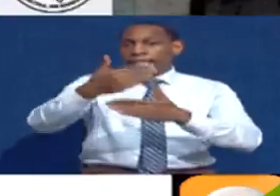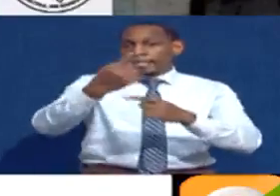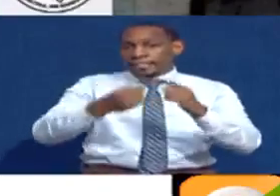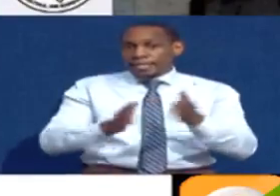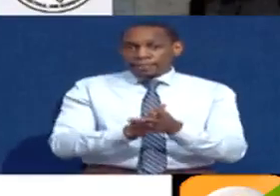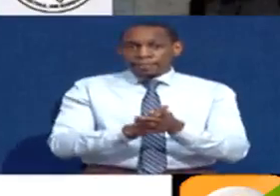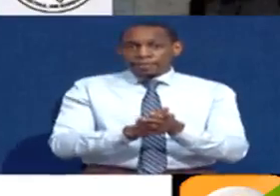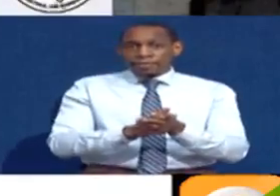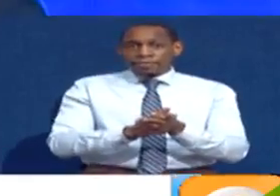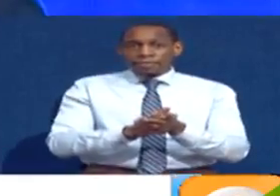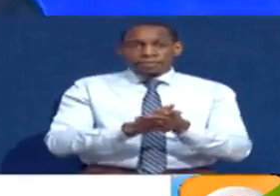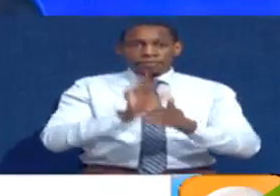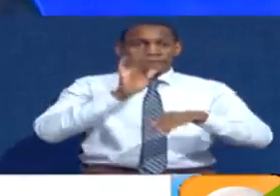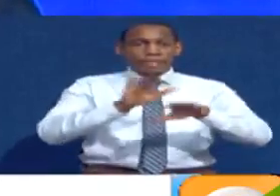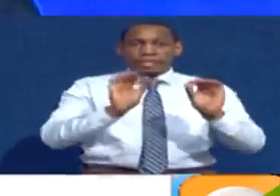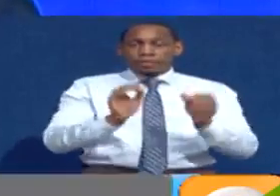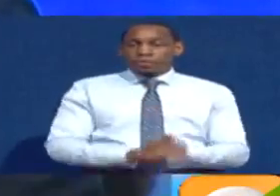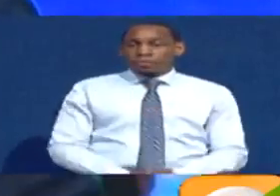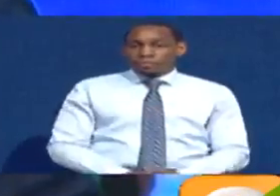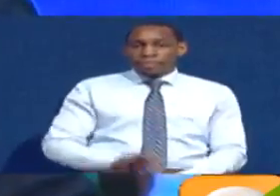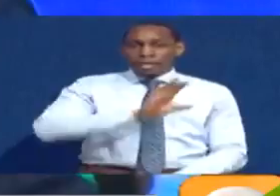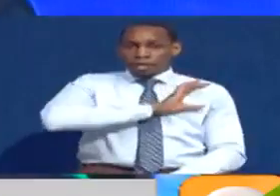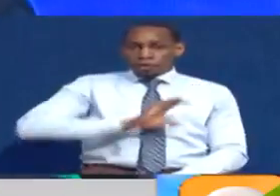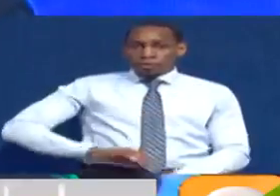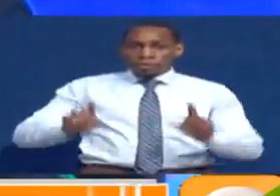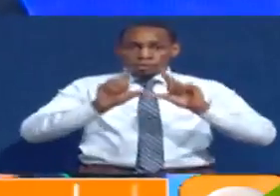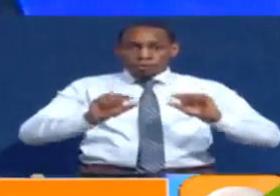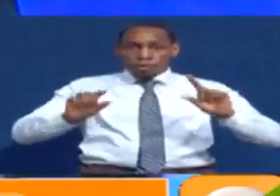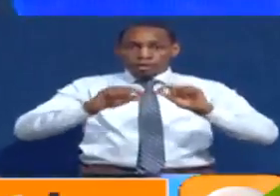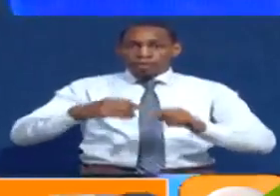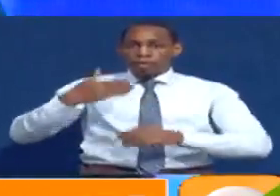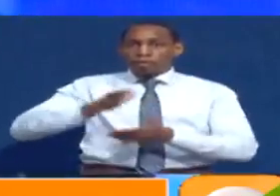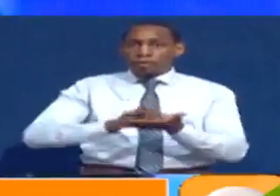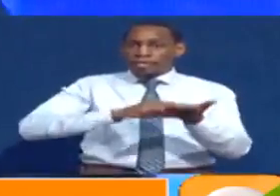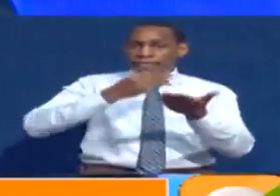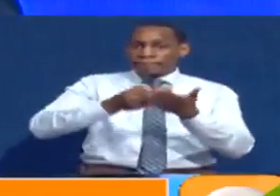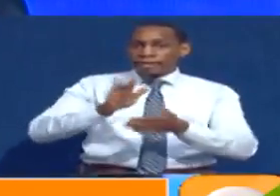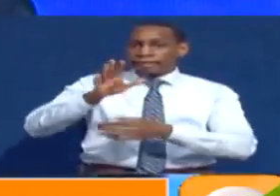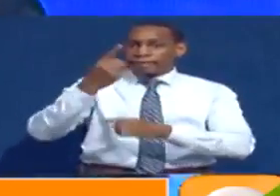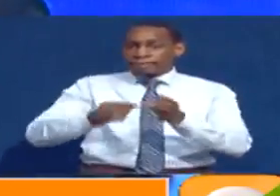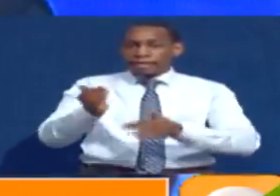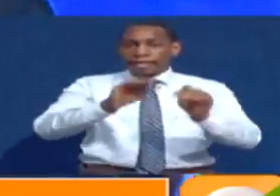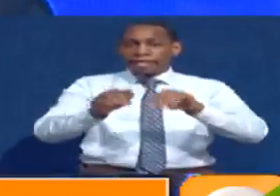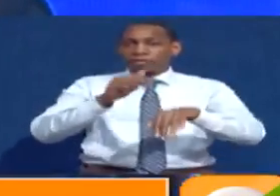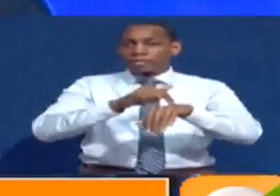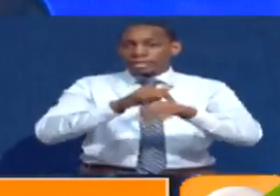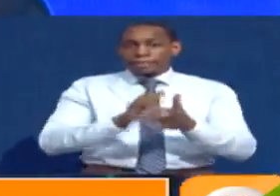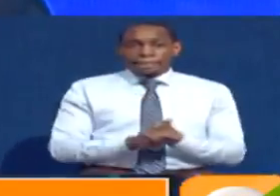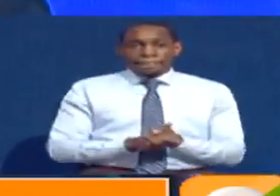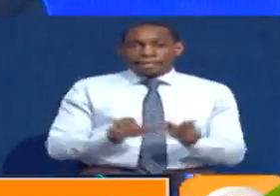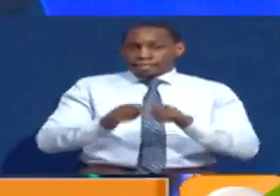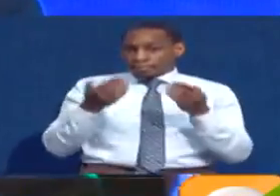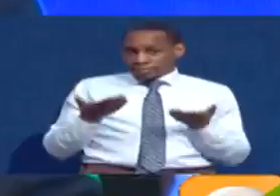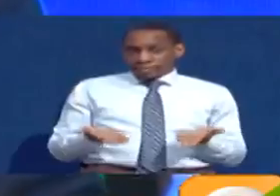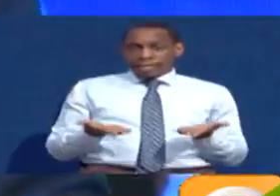mwakani isiyumbe. And as a commission, we have always said we need to be funded throughout the 5-year electoral cycle. And so